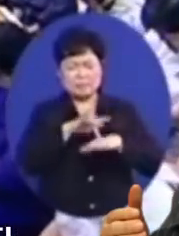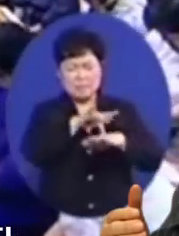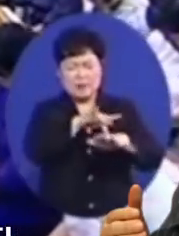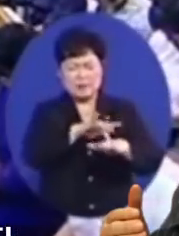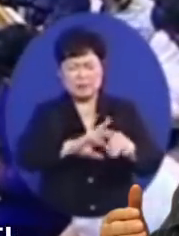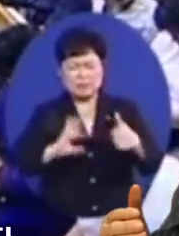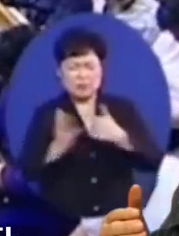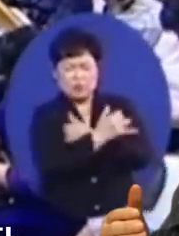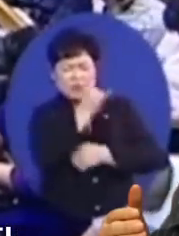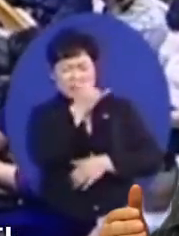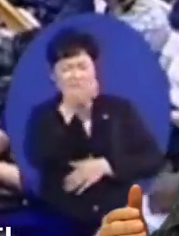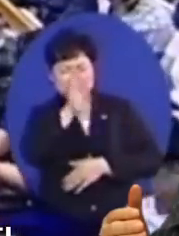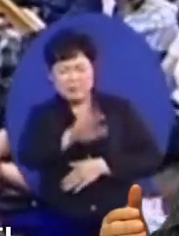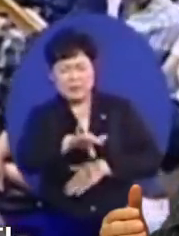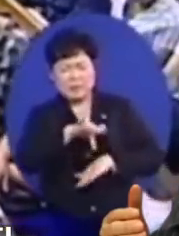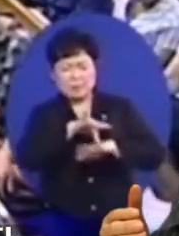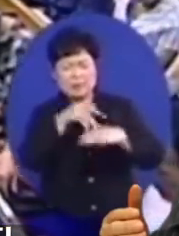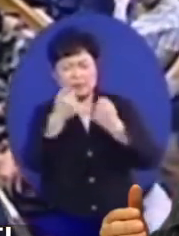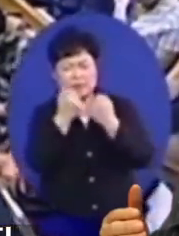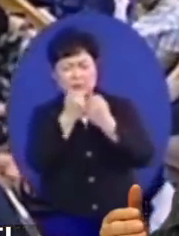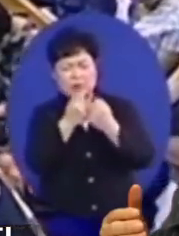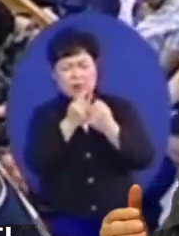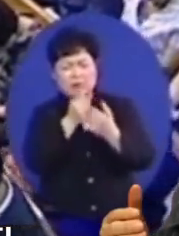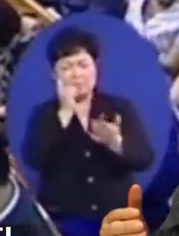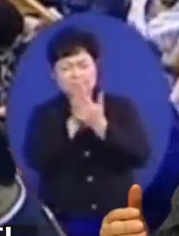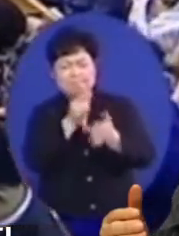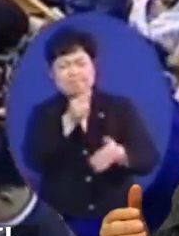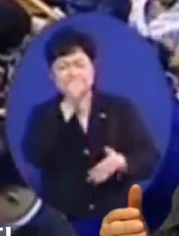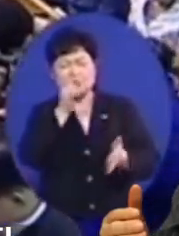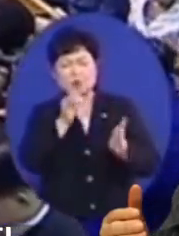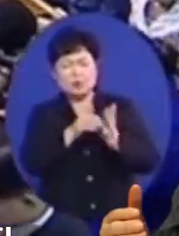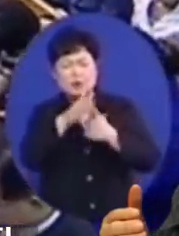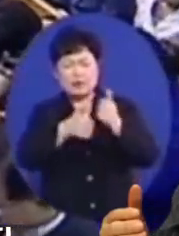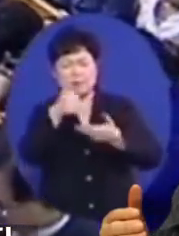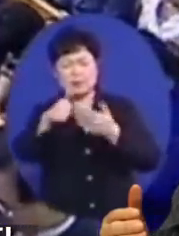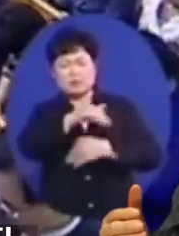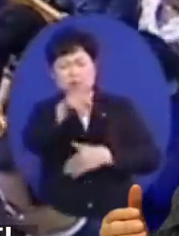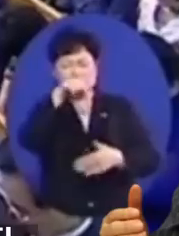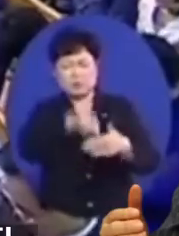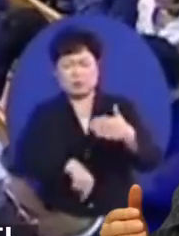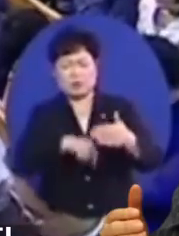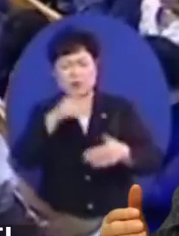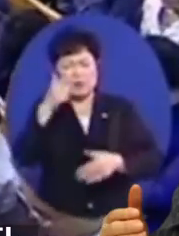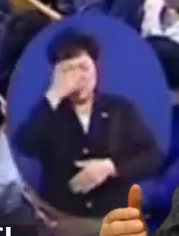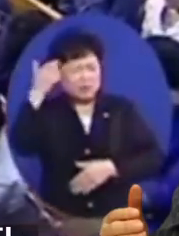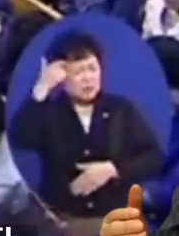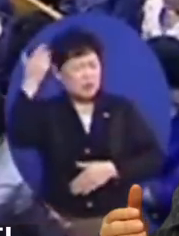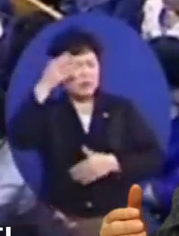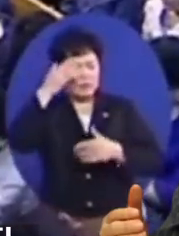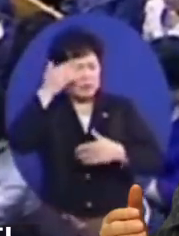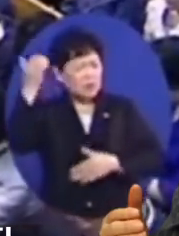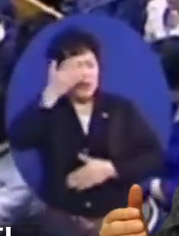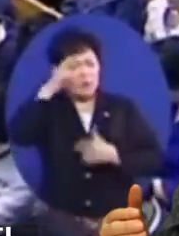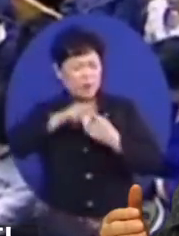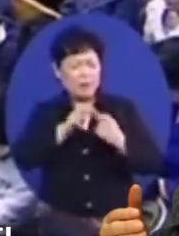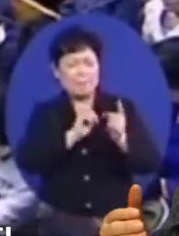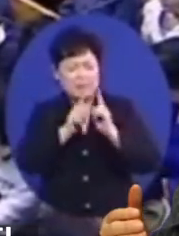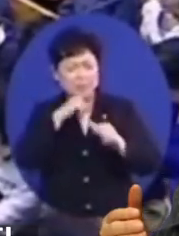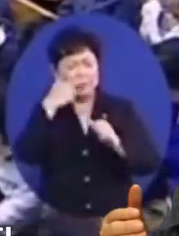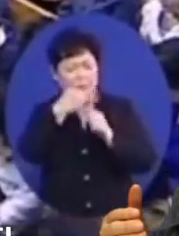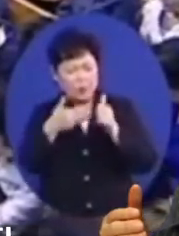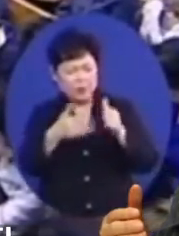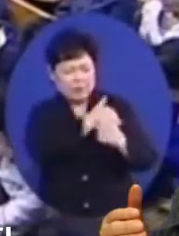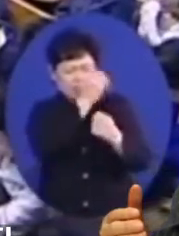우리는 아말렉과 싸워 이길 수 있도록 하나님께서 우리 속에 하나님의 성령과 말씀과 보혈의 능력과